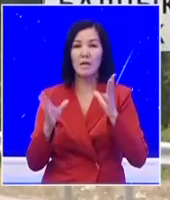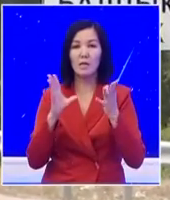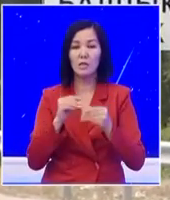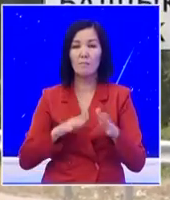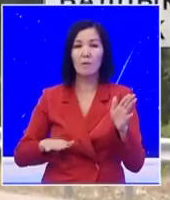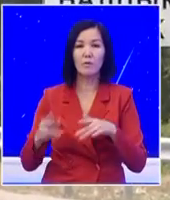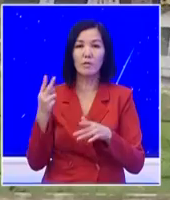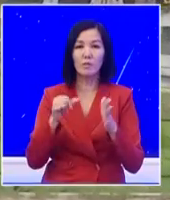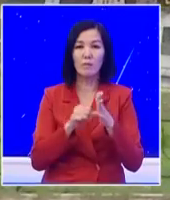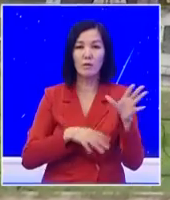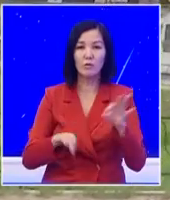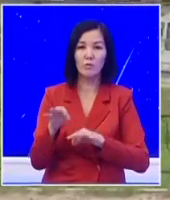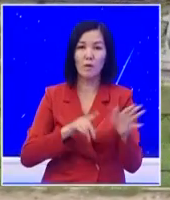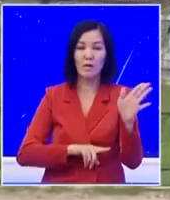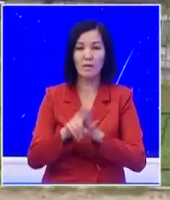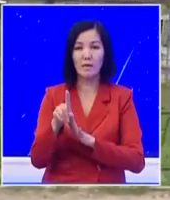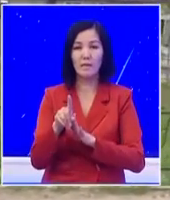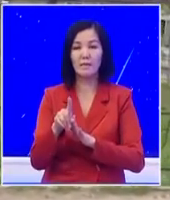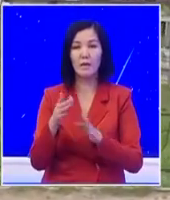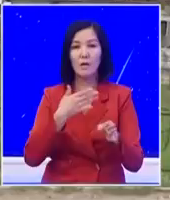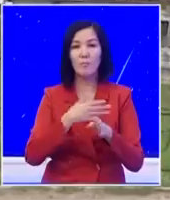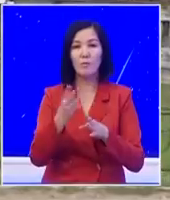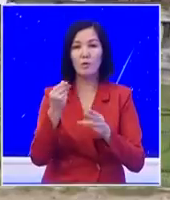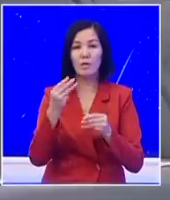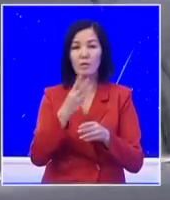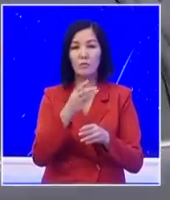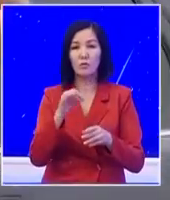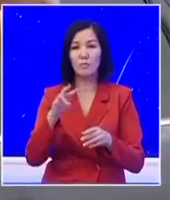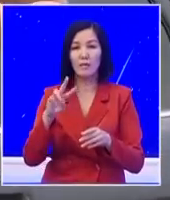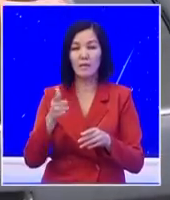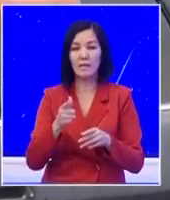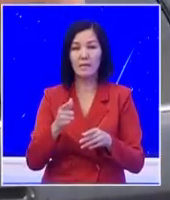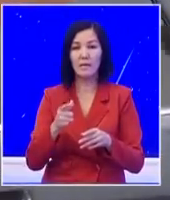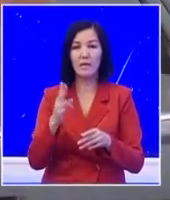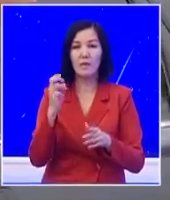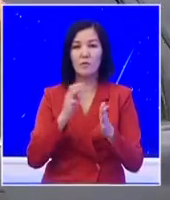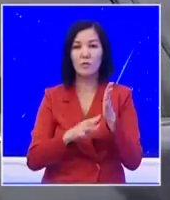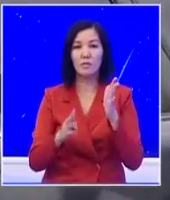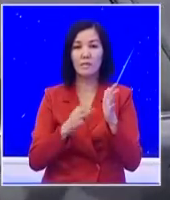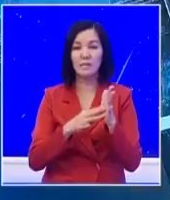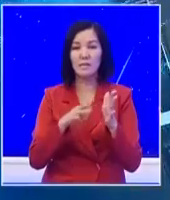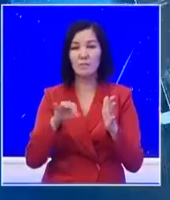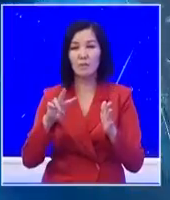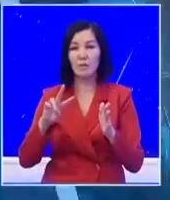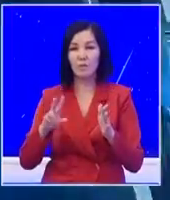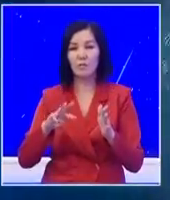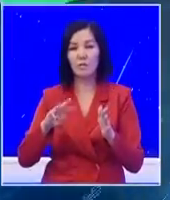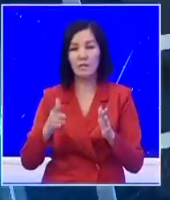ауданда 26 жоба қолға алынды. Бөлінген қаражат 3 миллиард 288 миллион теңге.